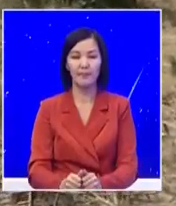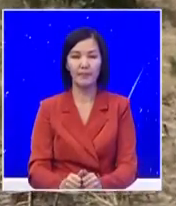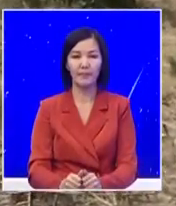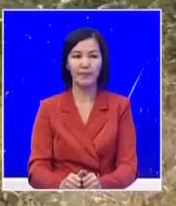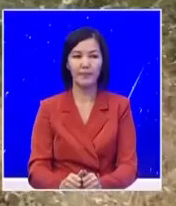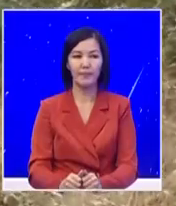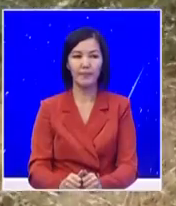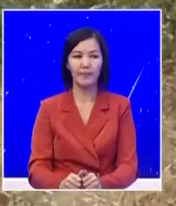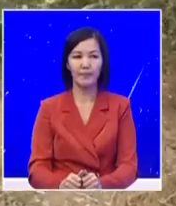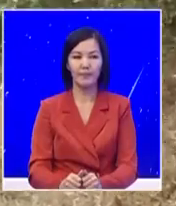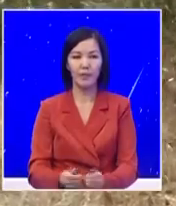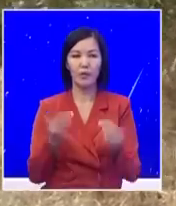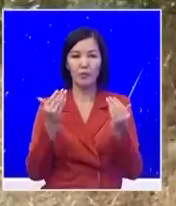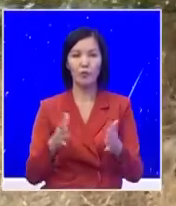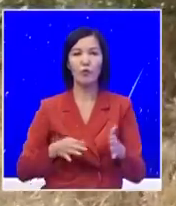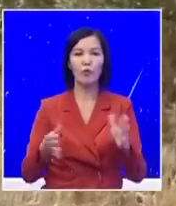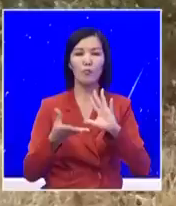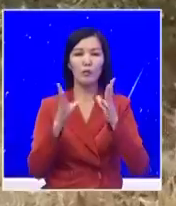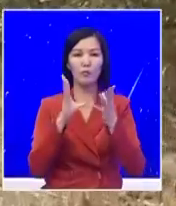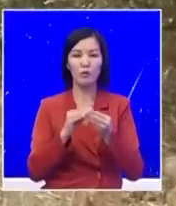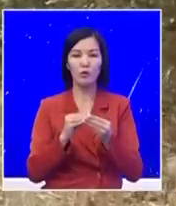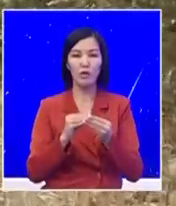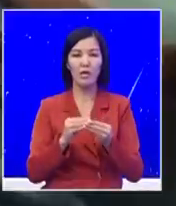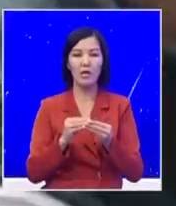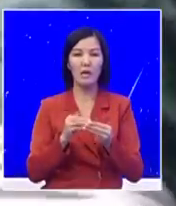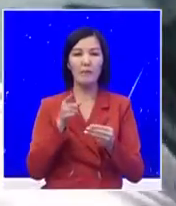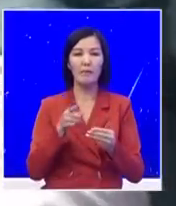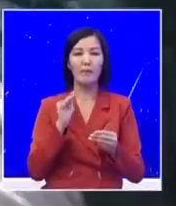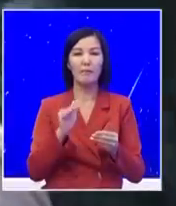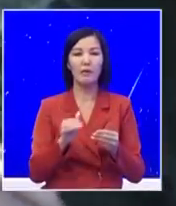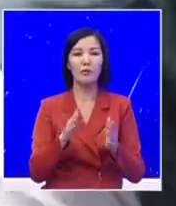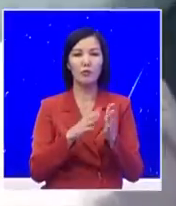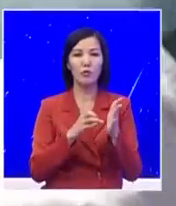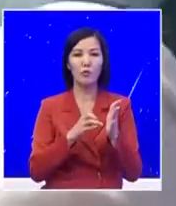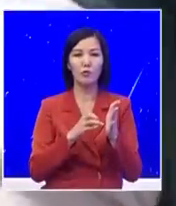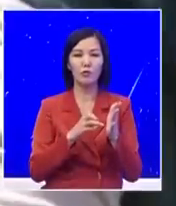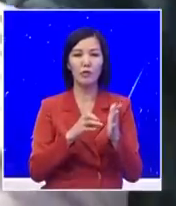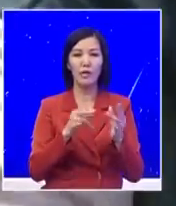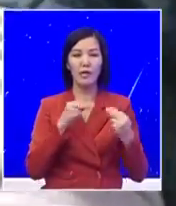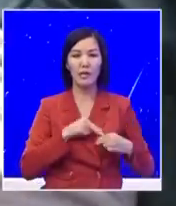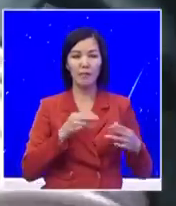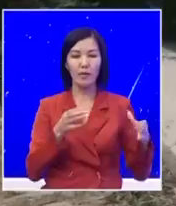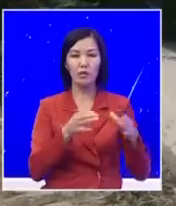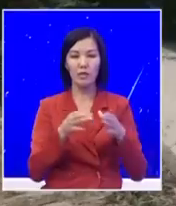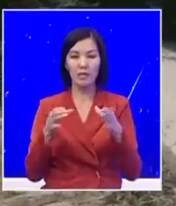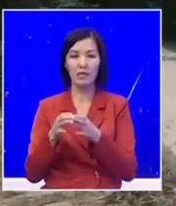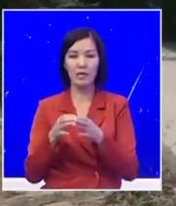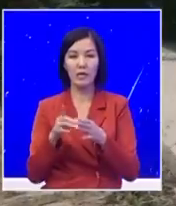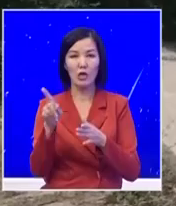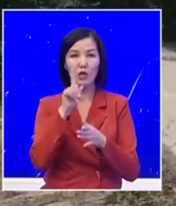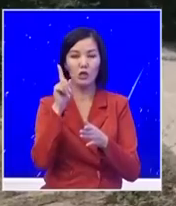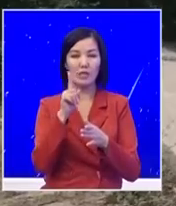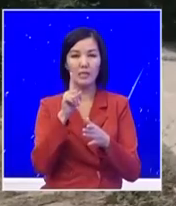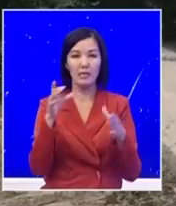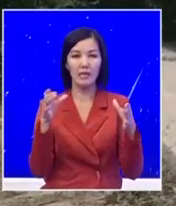батыр ұрпақтары. Бүгінде облыс бойынша осындай жалпы 1900-ден аса еңбек жасақтары дәл осы жасыл ел